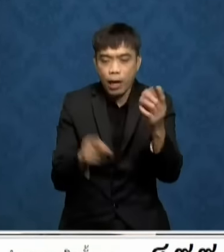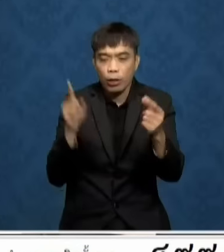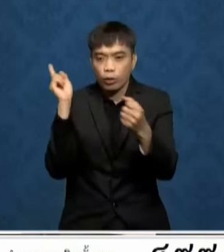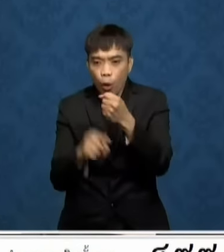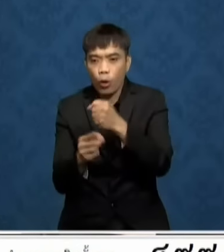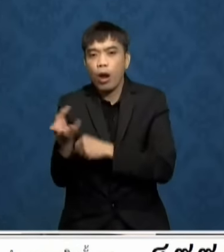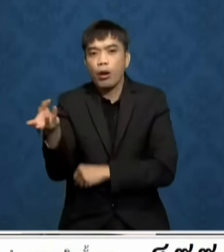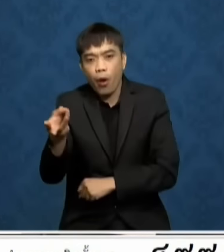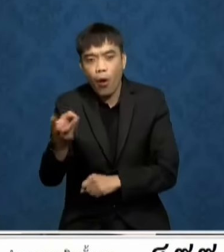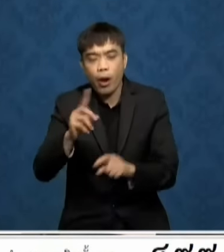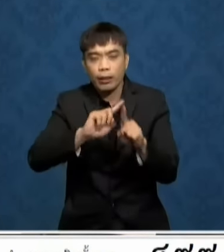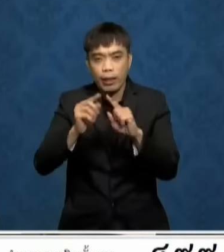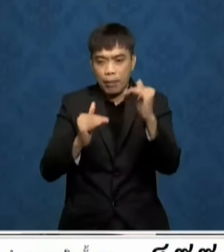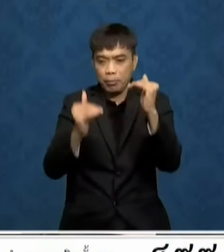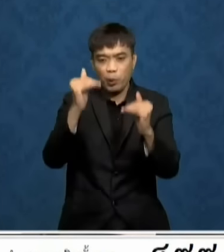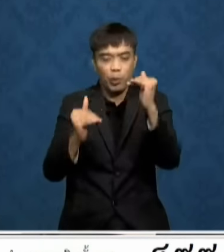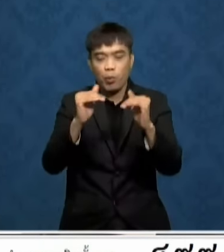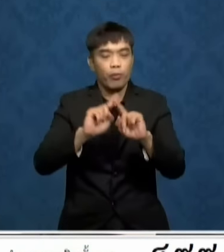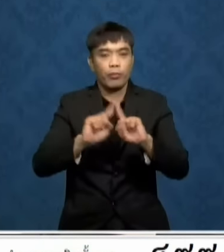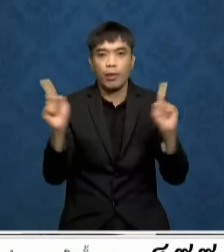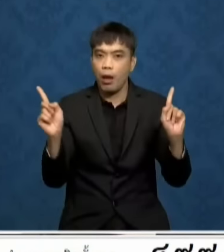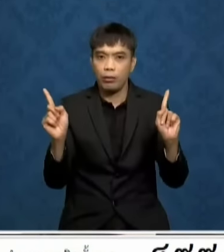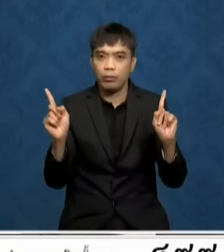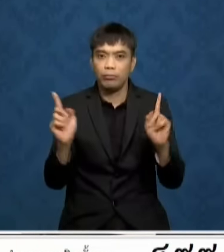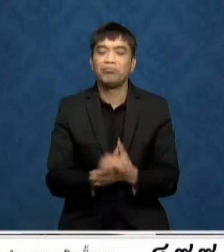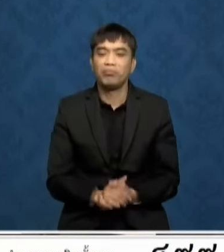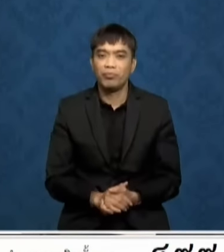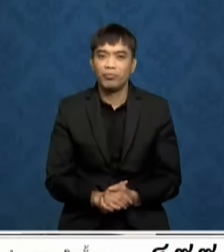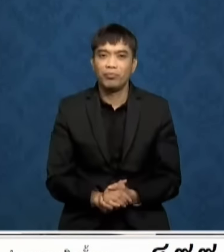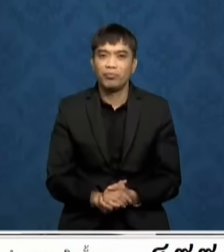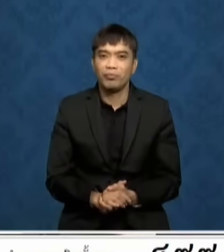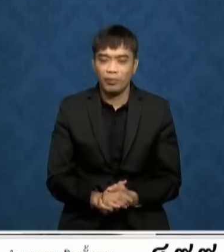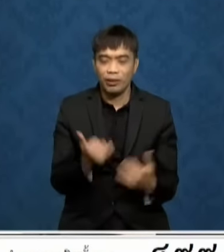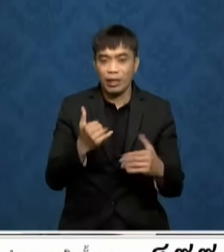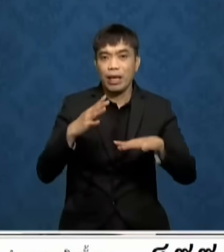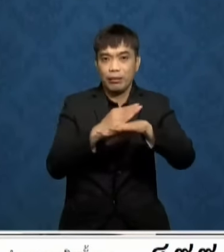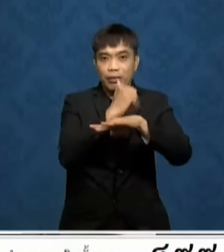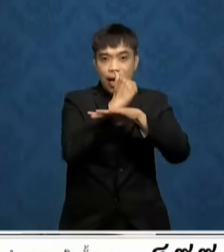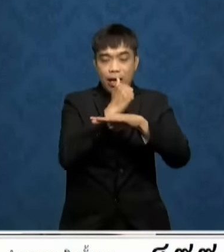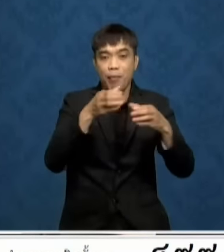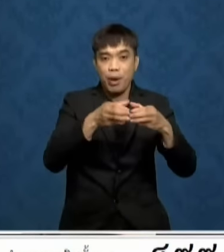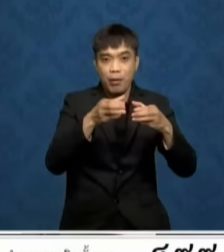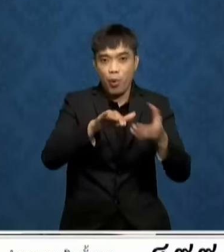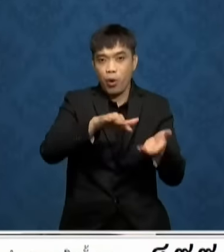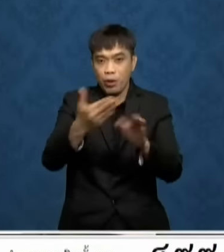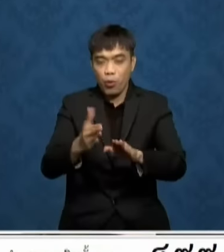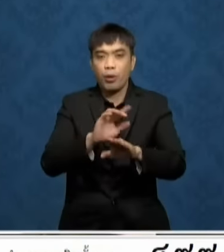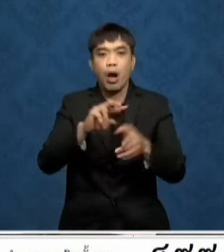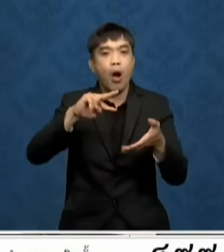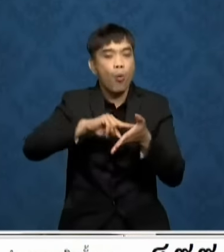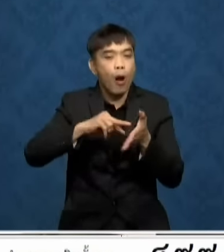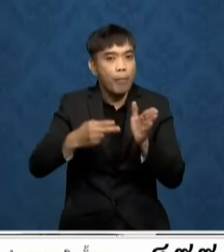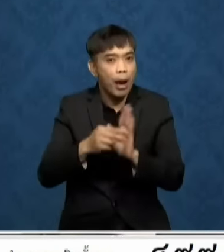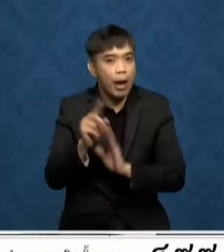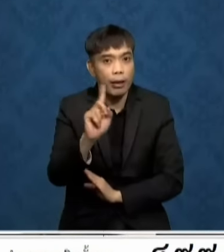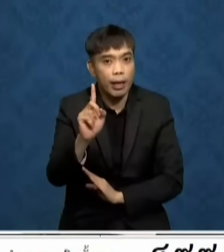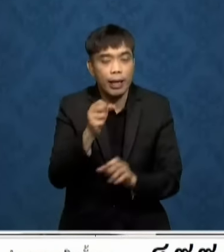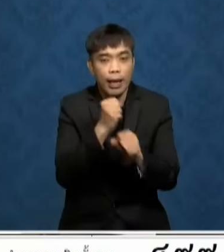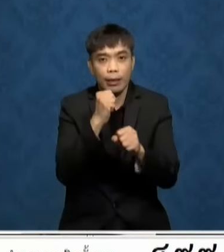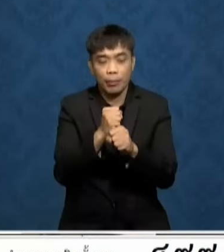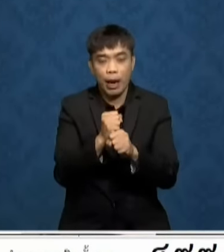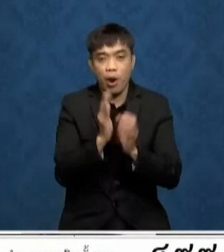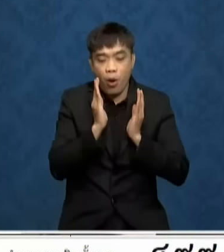ดเหตุแห่งการยุบพรรคการเมืองไทยส่วนมากเป็นเพียงเรื่องทางเทคนิคการผิดระเบียบทางธุรการหรือความ